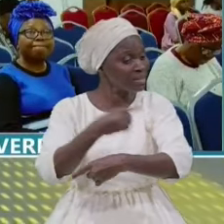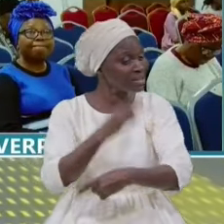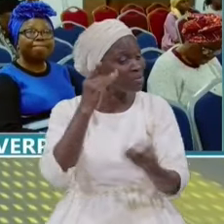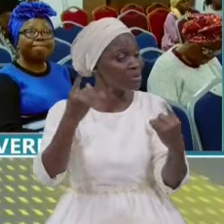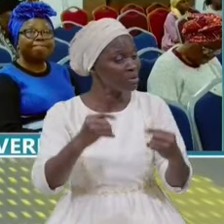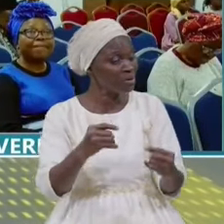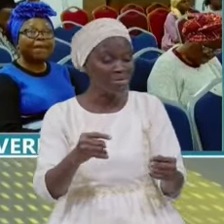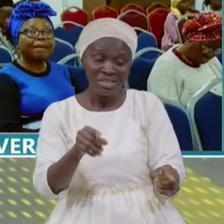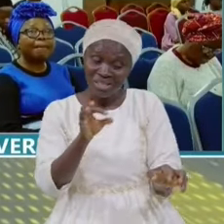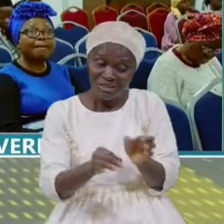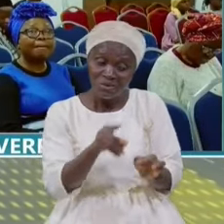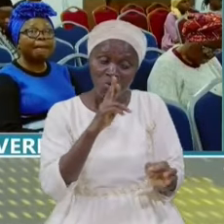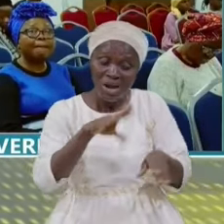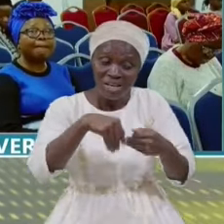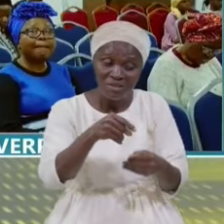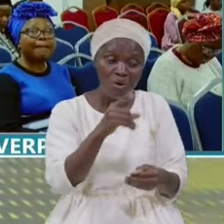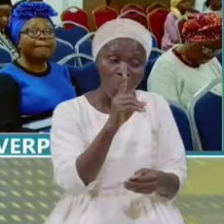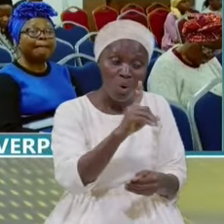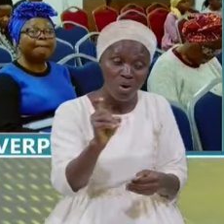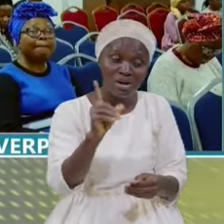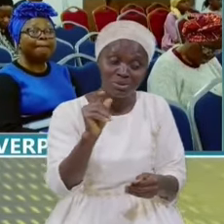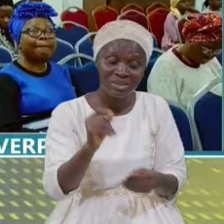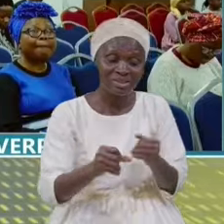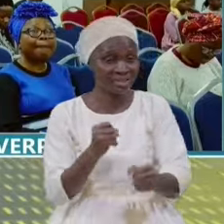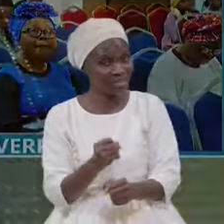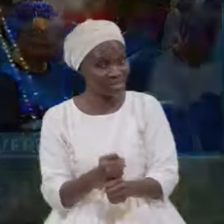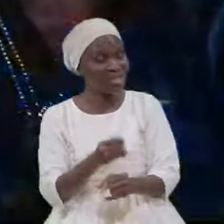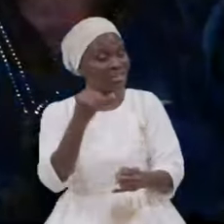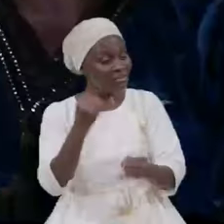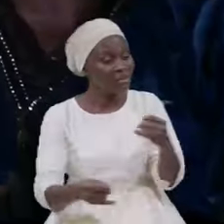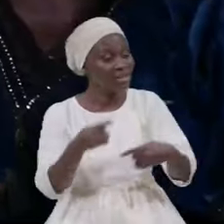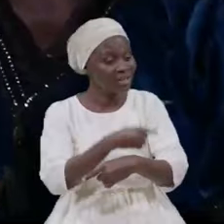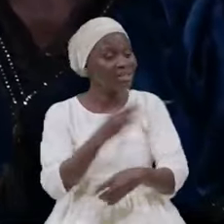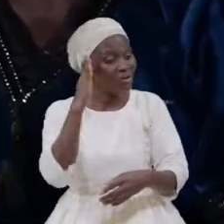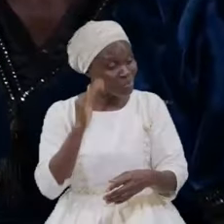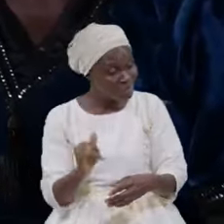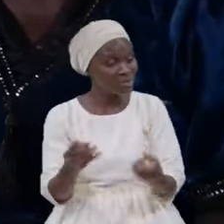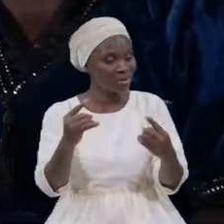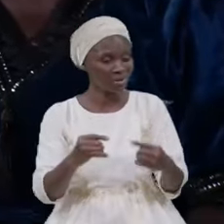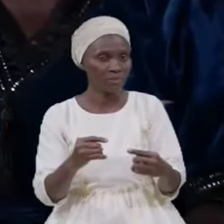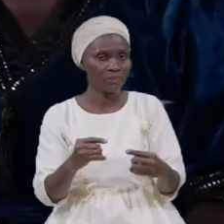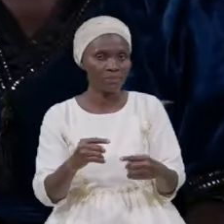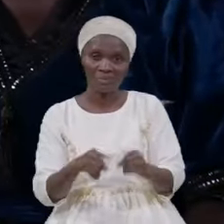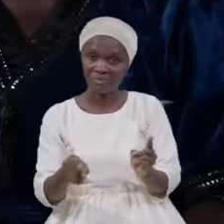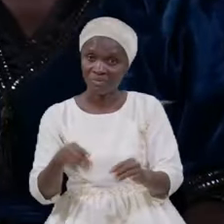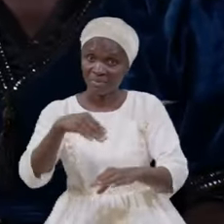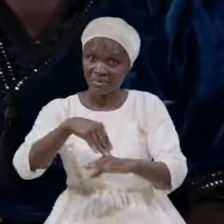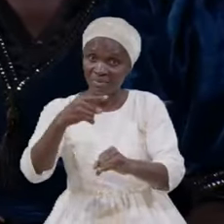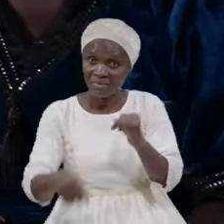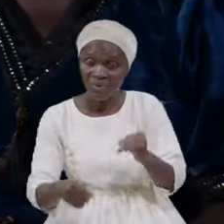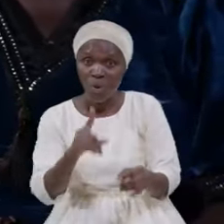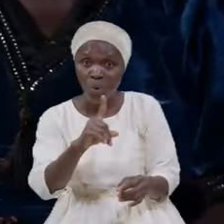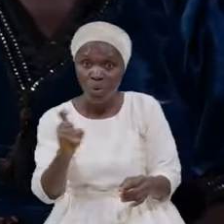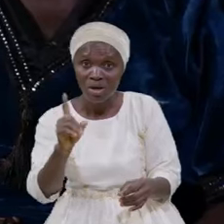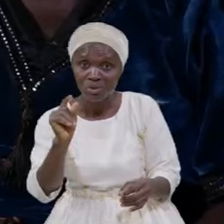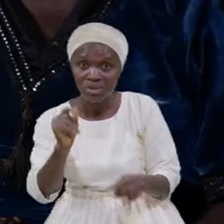la dernière année, le dernier jour viendra. Finalement, 120 ans sont passés. Et Dieu